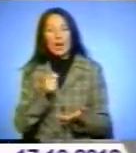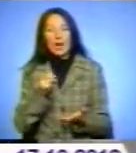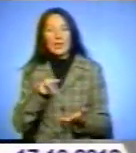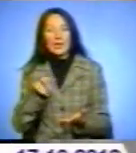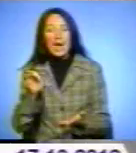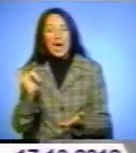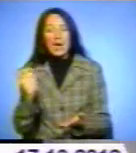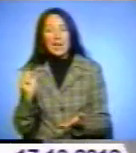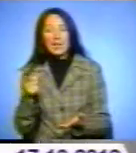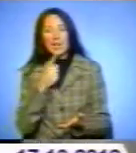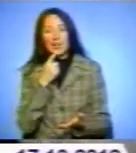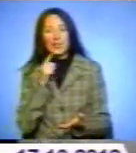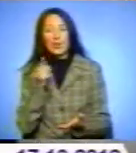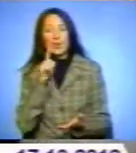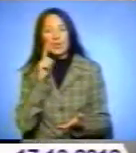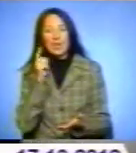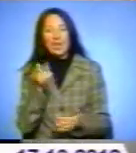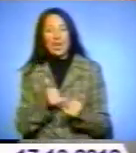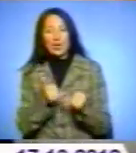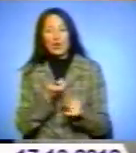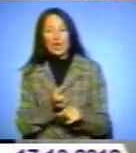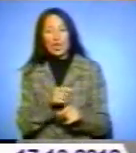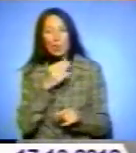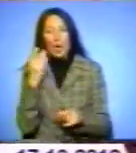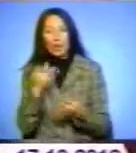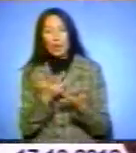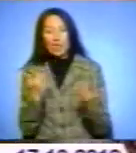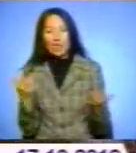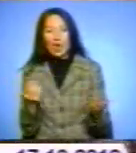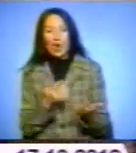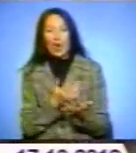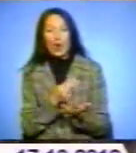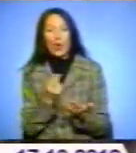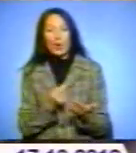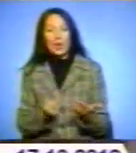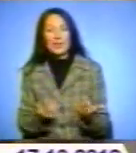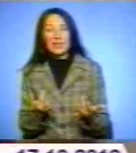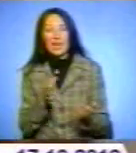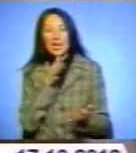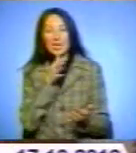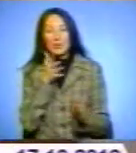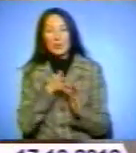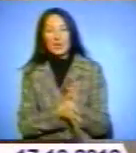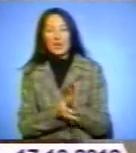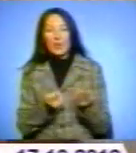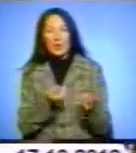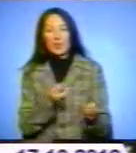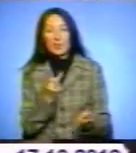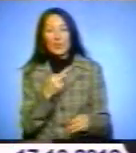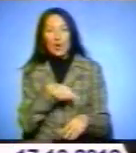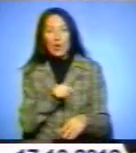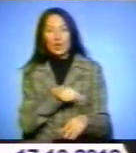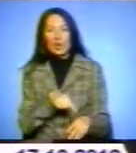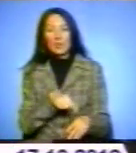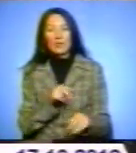червона, зелена, жовта, дуже багато різних кольорів. Скільки часу пішло на випічку? 2 години, годину.